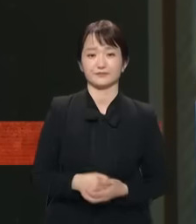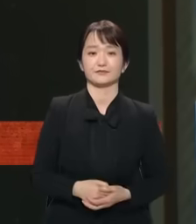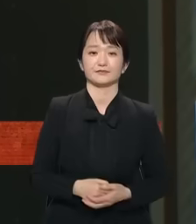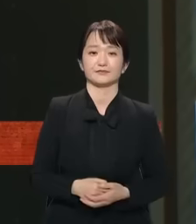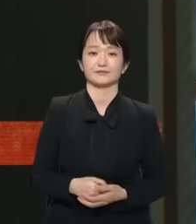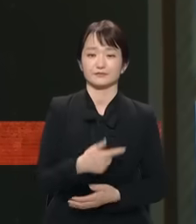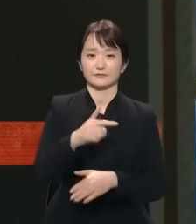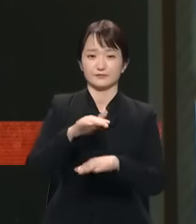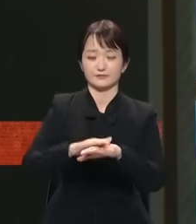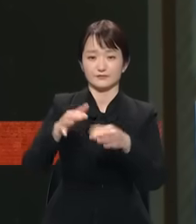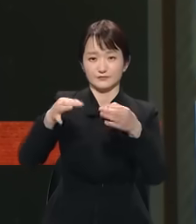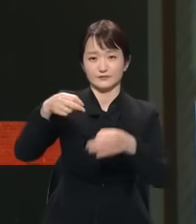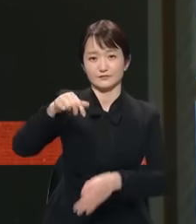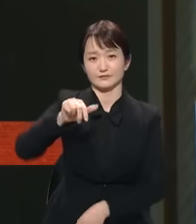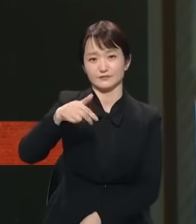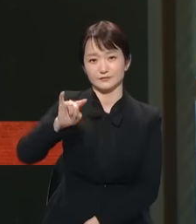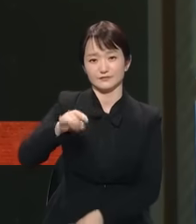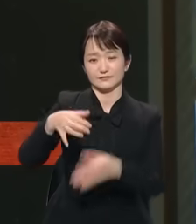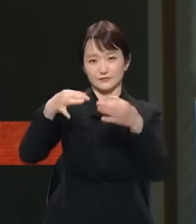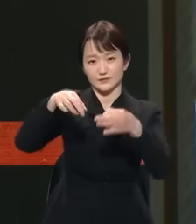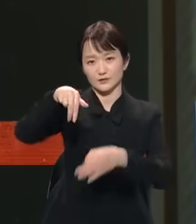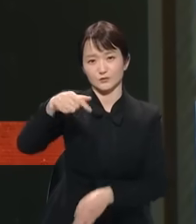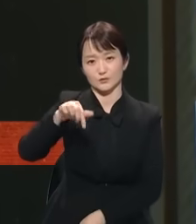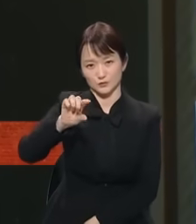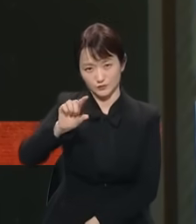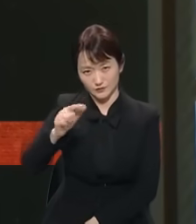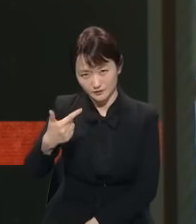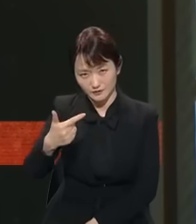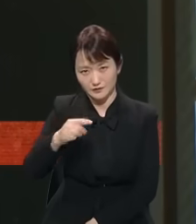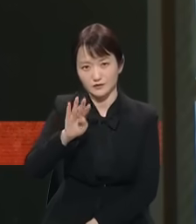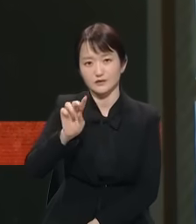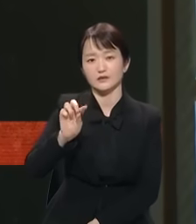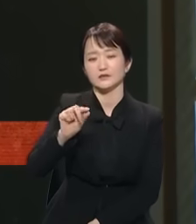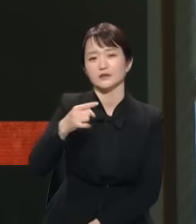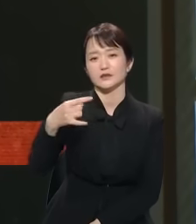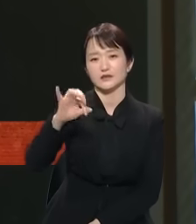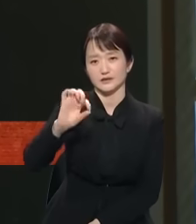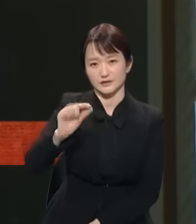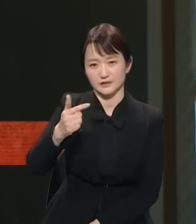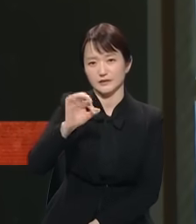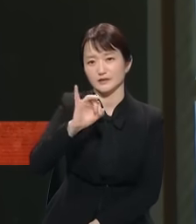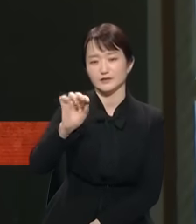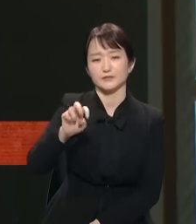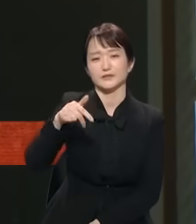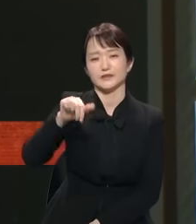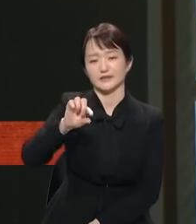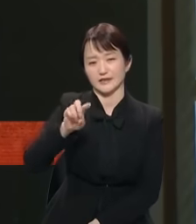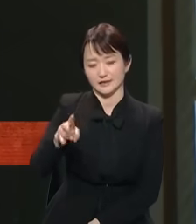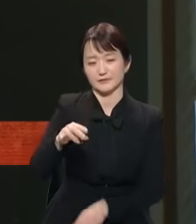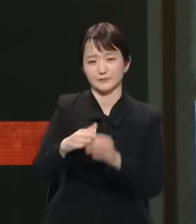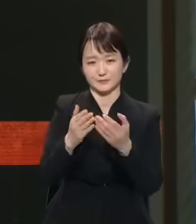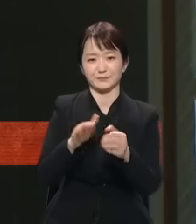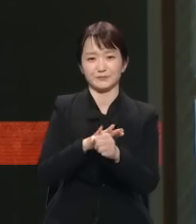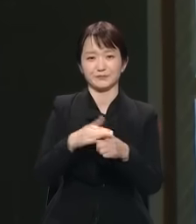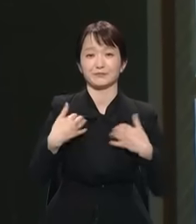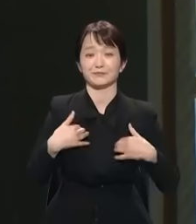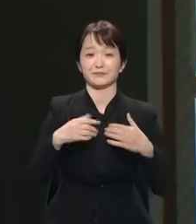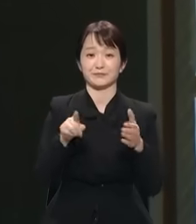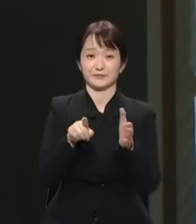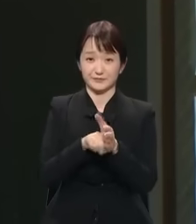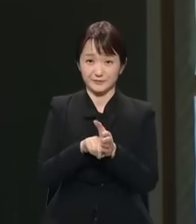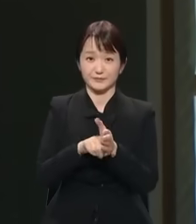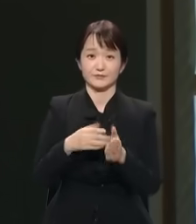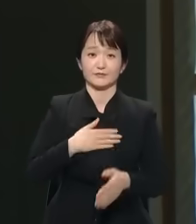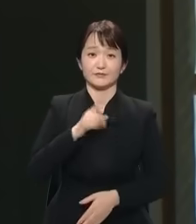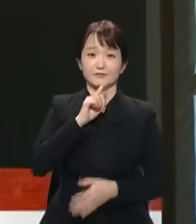정민웅님. 자, 대전의 김선재님, 김종주님, 이복원님, 변희은님, 임지혜님 모두 모두 사랑합니다. 자, 재미는 물론 의리로